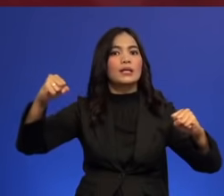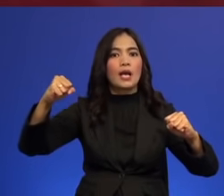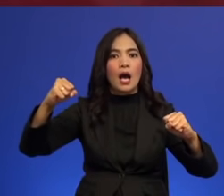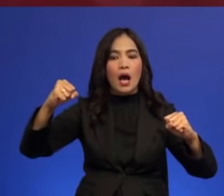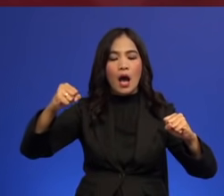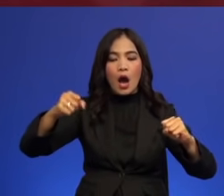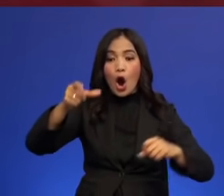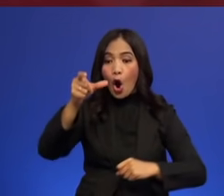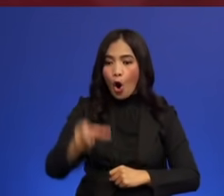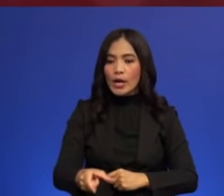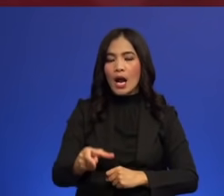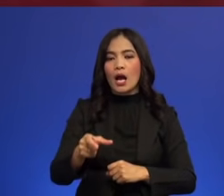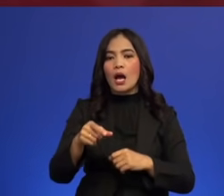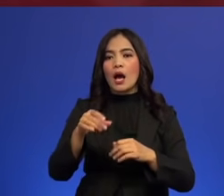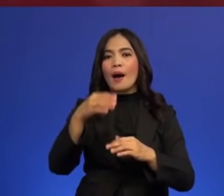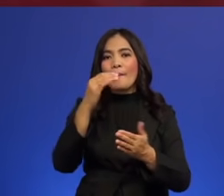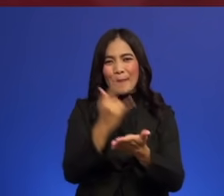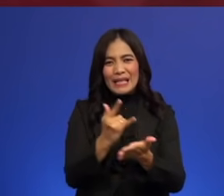Manusia pasti berakhir.